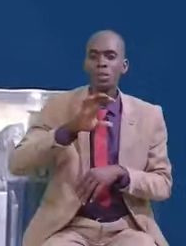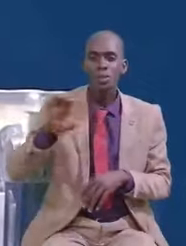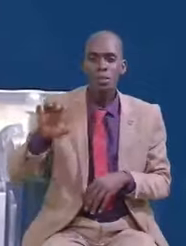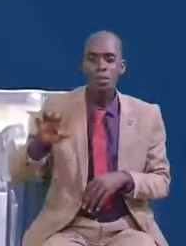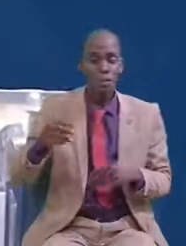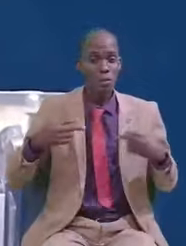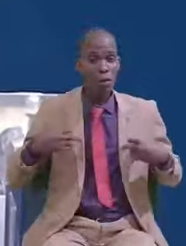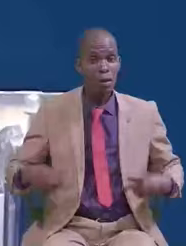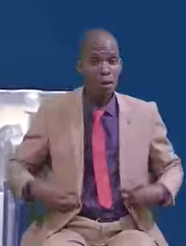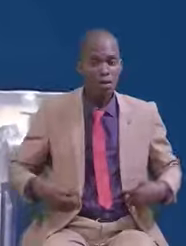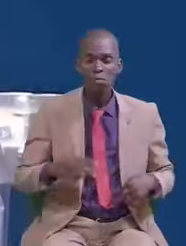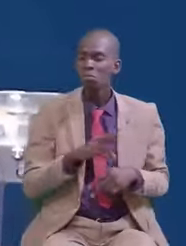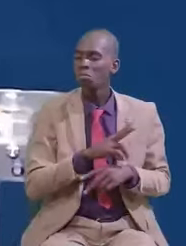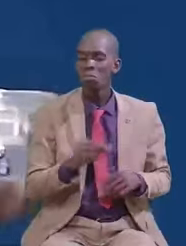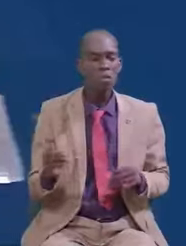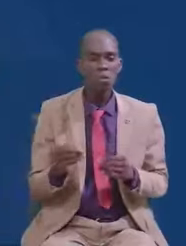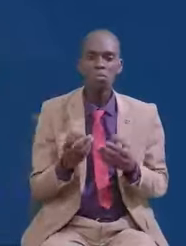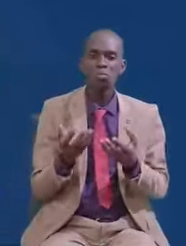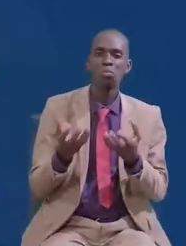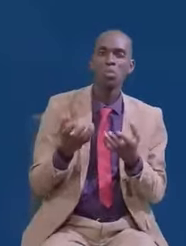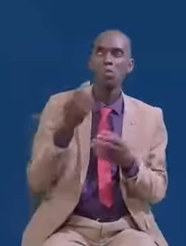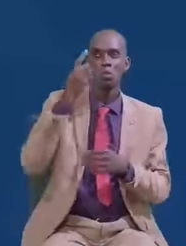Physiquement, il n'y a aucun désir pour lui.